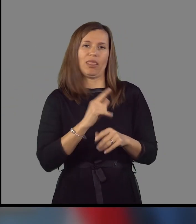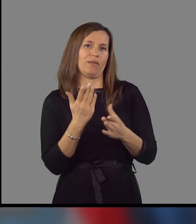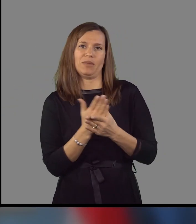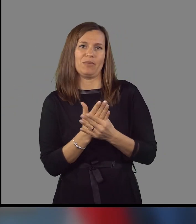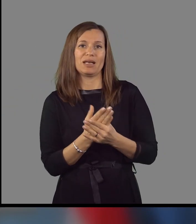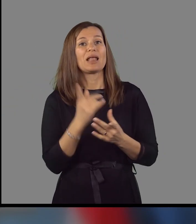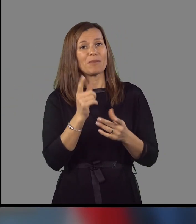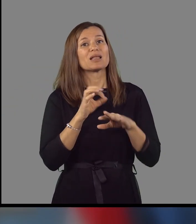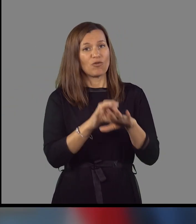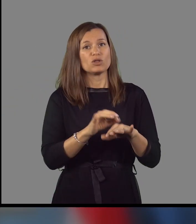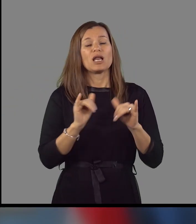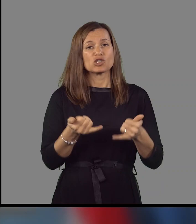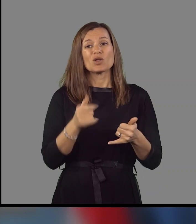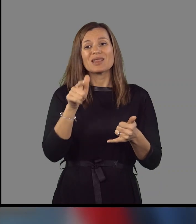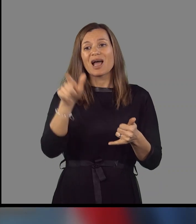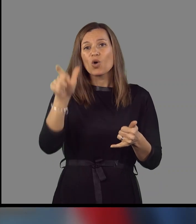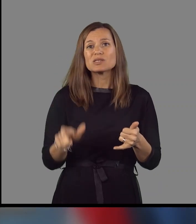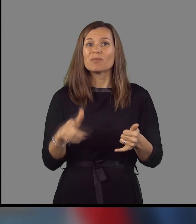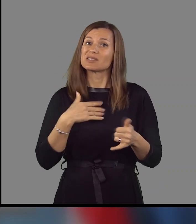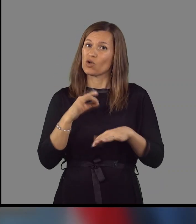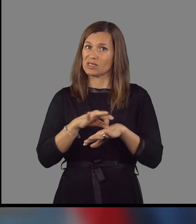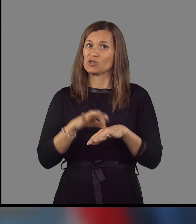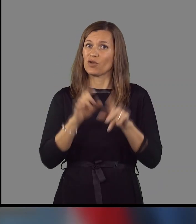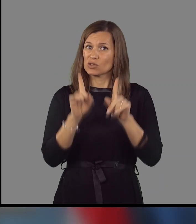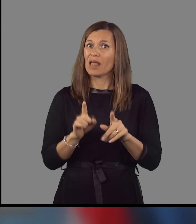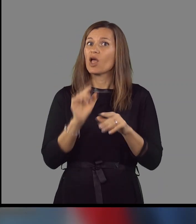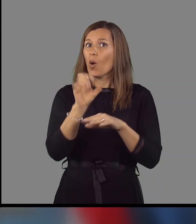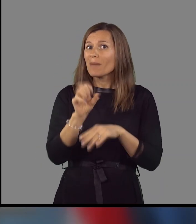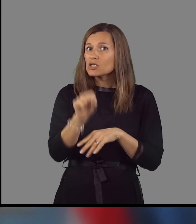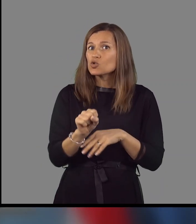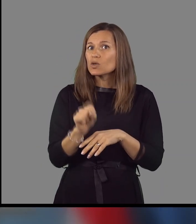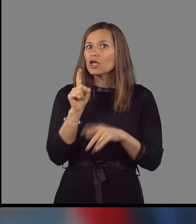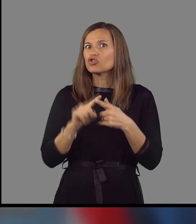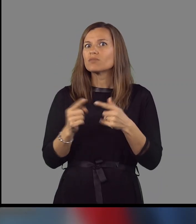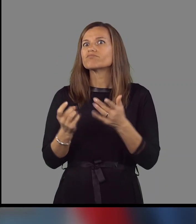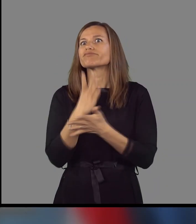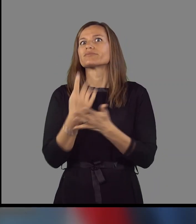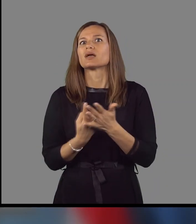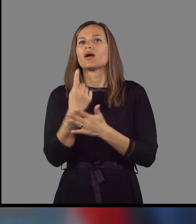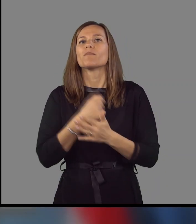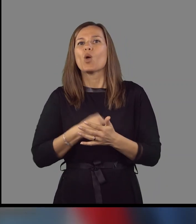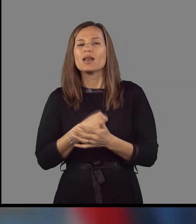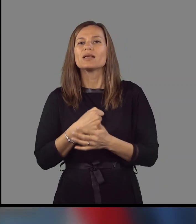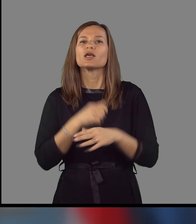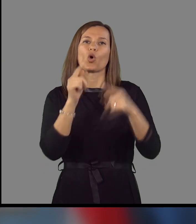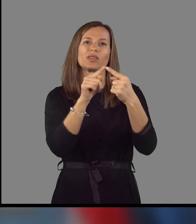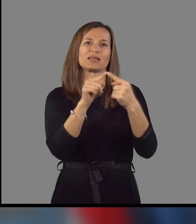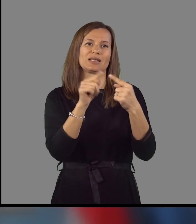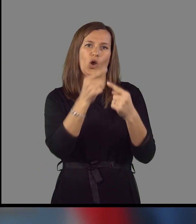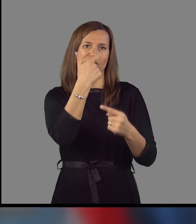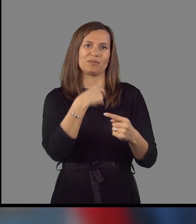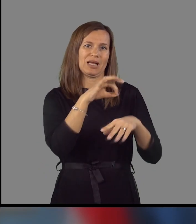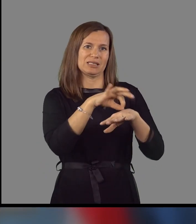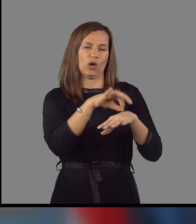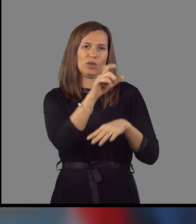pripotovala, ni primeren, seveda pa so navodila, da taka oseba svoje zdravstveno stanje opazuje in v primeru, da zboli,